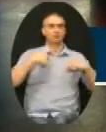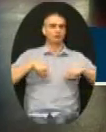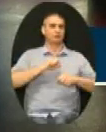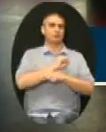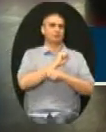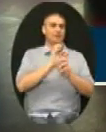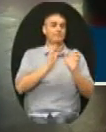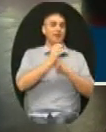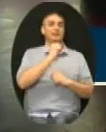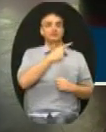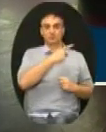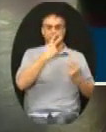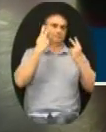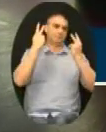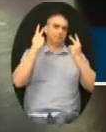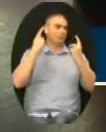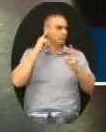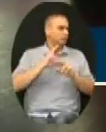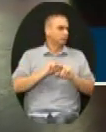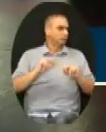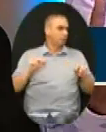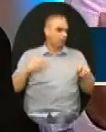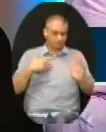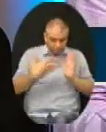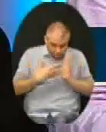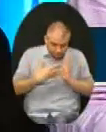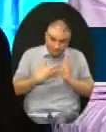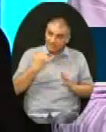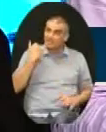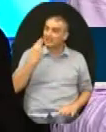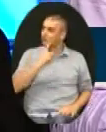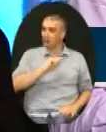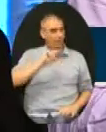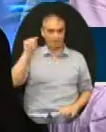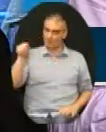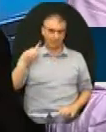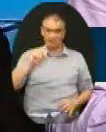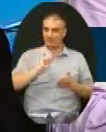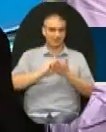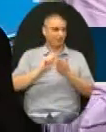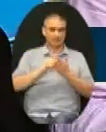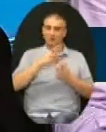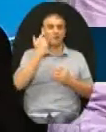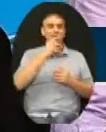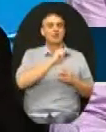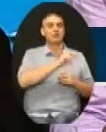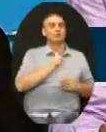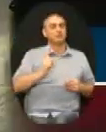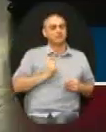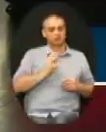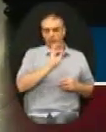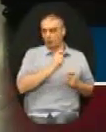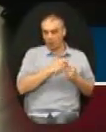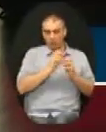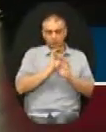האופוזיציה, המחנה הציוני, זה ליבה את השמועות מהבדיקות שאני עושה הרצוג מדובר. הרצוג לא נקרא באותה שעה, גם הוא לא נקרא, הוא היה בעניין אישי שלא